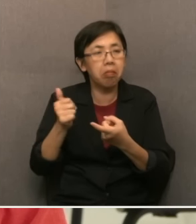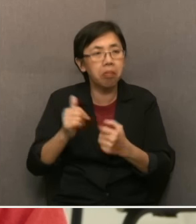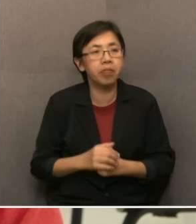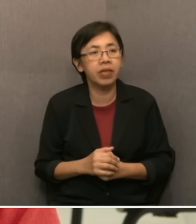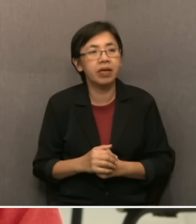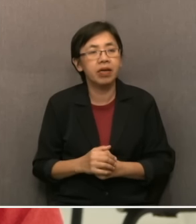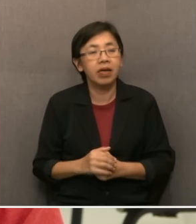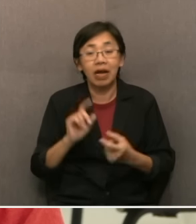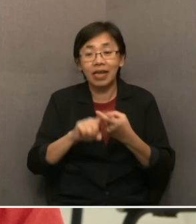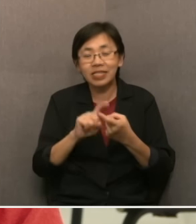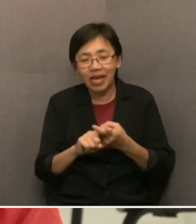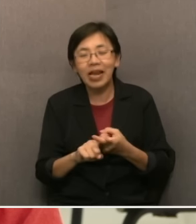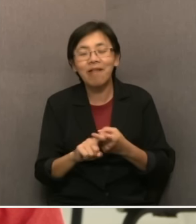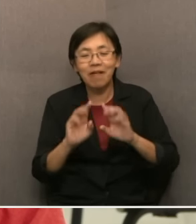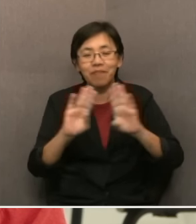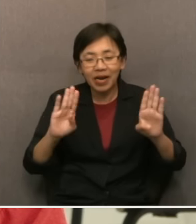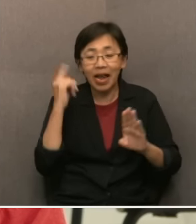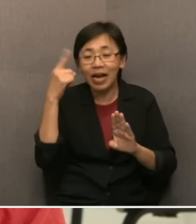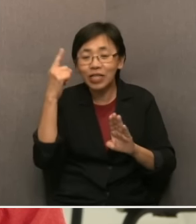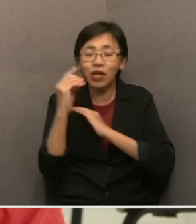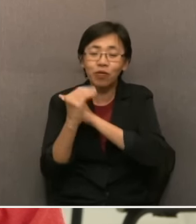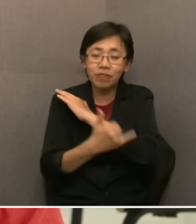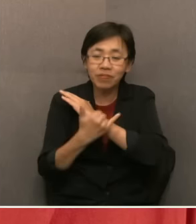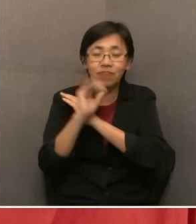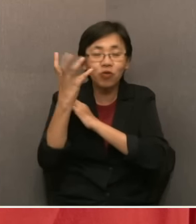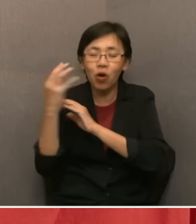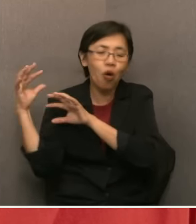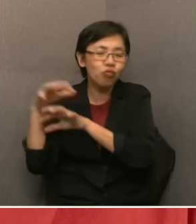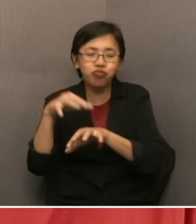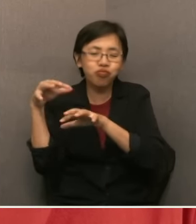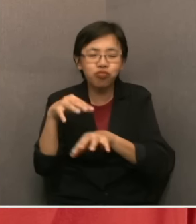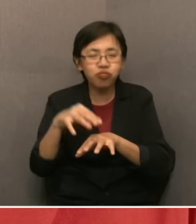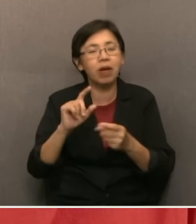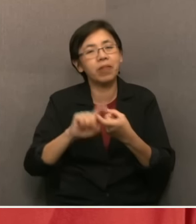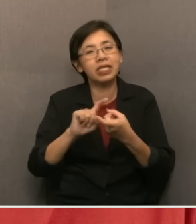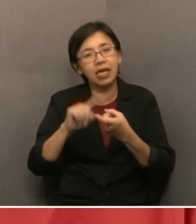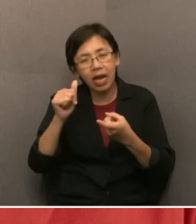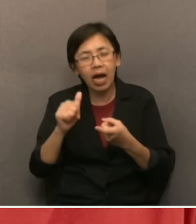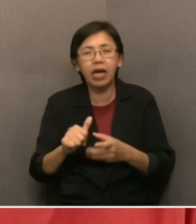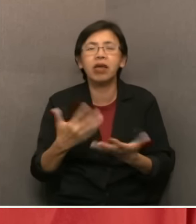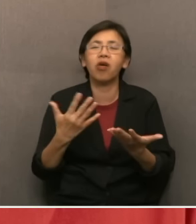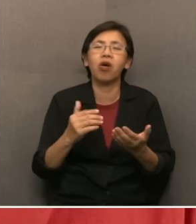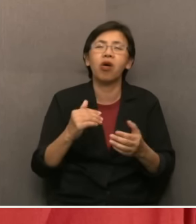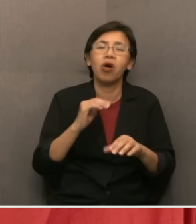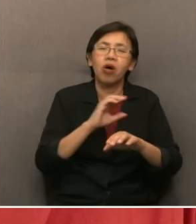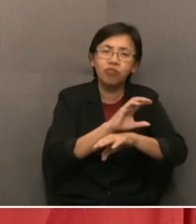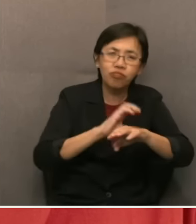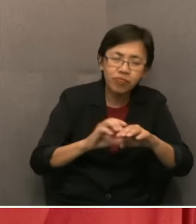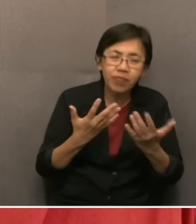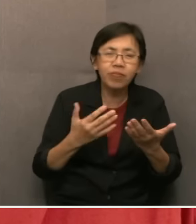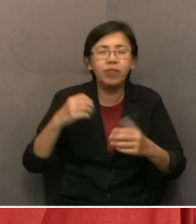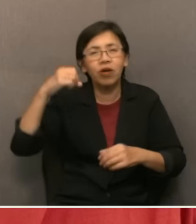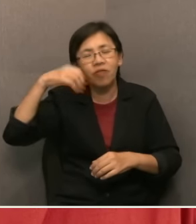รับการท่องเที่ยวจากทั่วโลกเนี่ยได้แบบสันอุปโภคอะไรทุกอย่างเนี่ยมีความสะดวกสบายมากขึ้นแต่ว่าถ้าเกิด